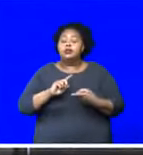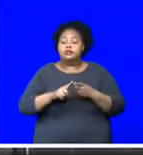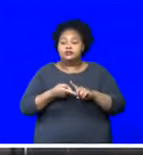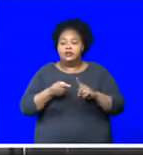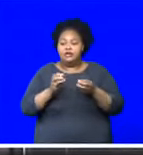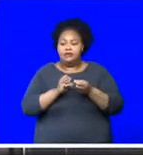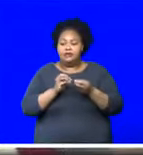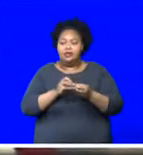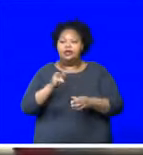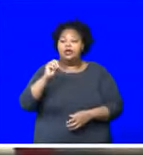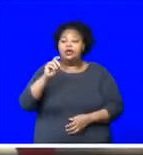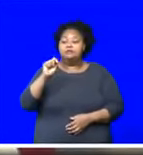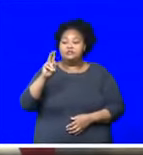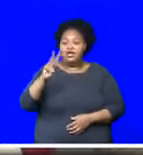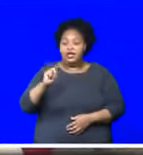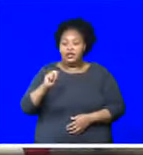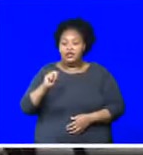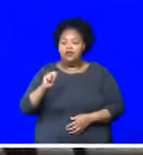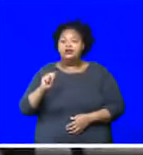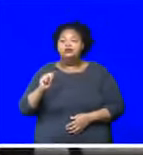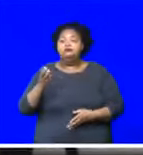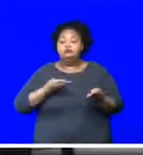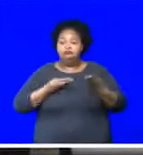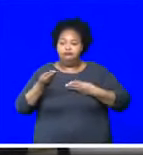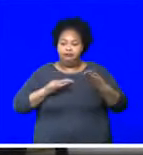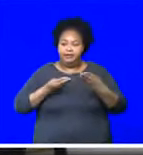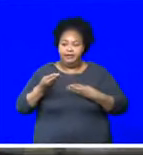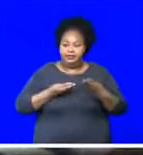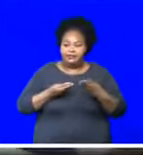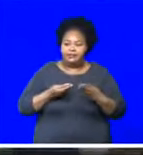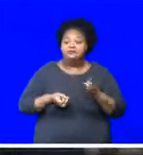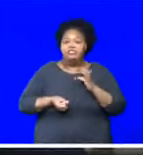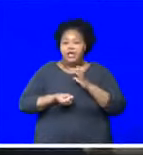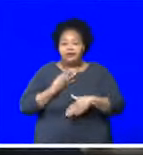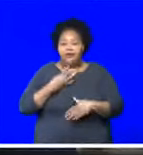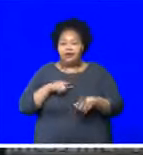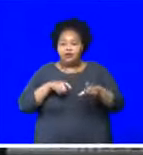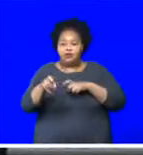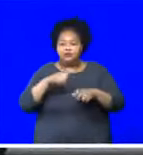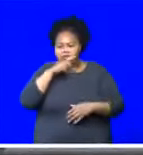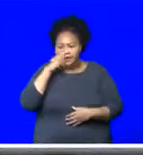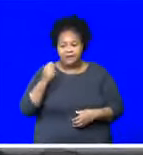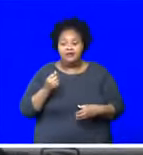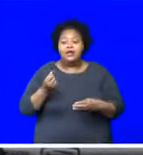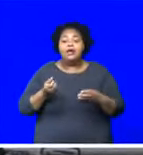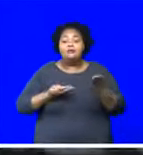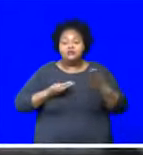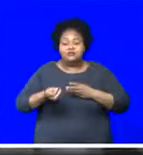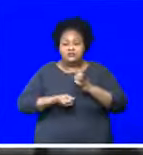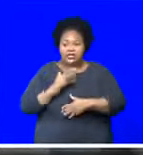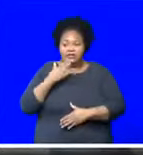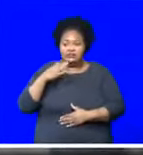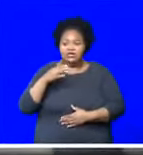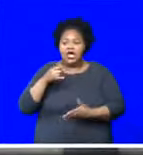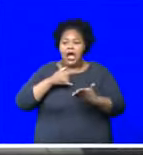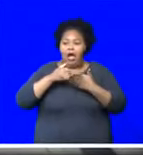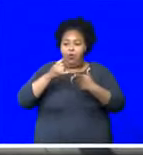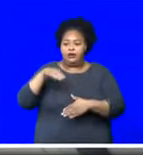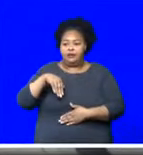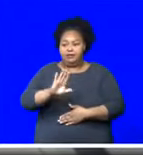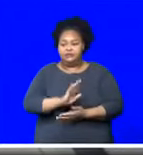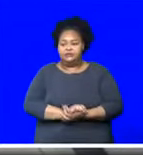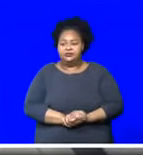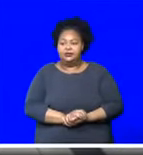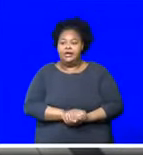nenkampani ya-MTN yasungula asisungule awards ngekusho kwenduna yelitiko letekuchumana nekwatisa inkosatana sikhanyiso